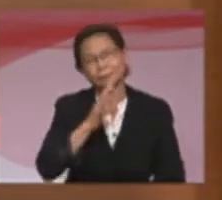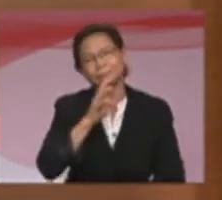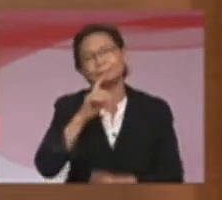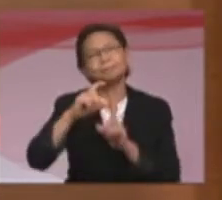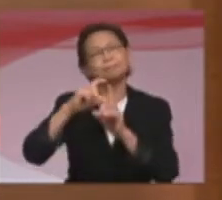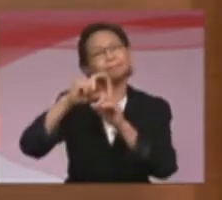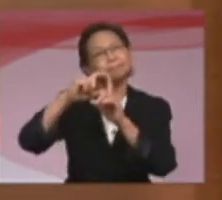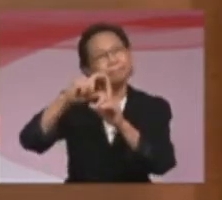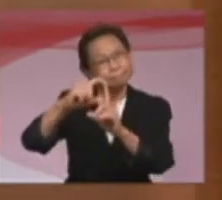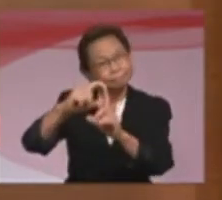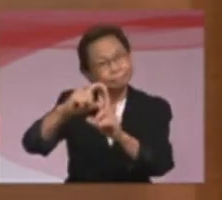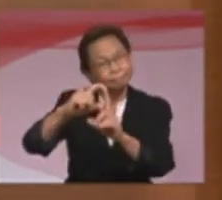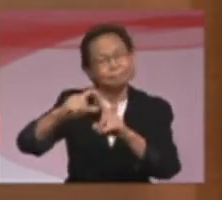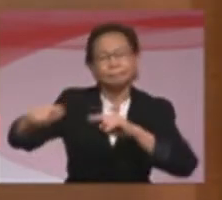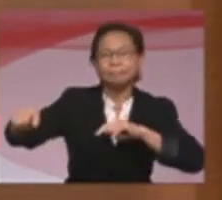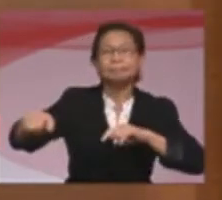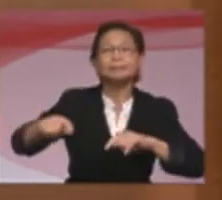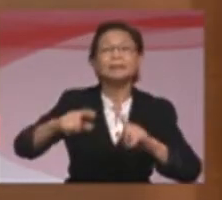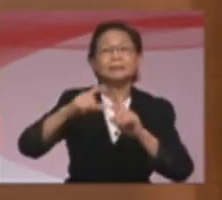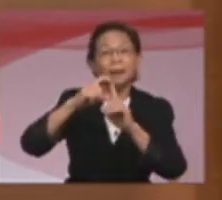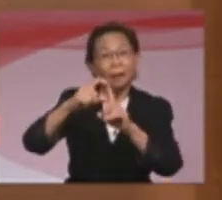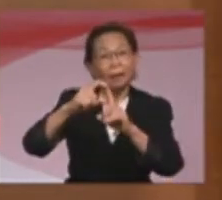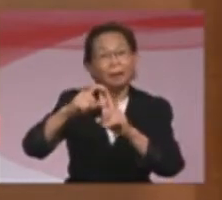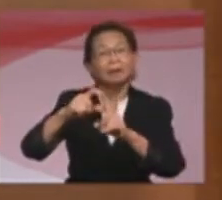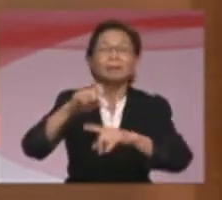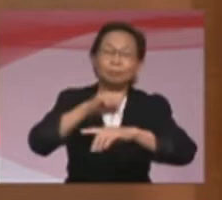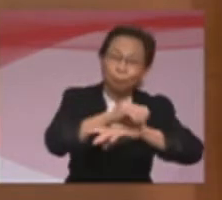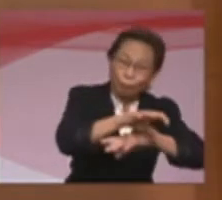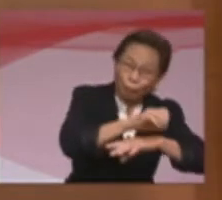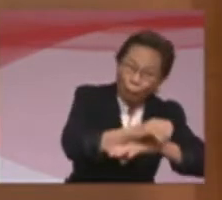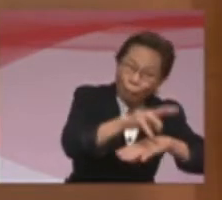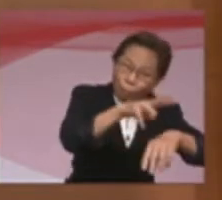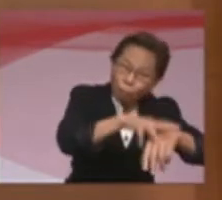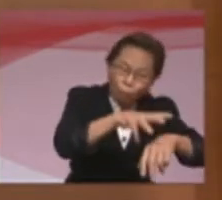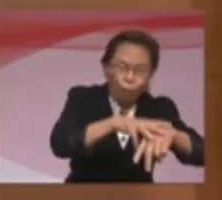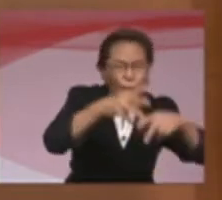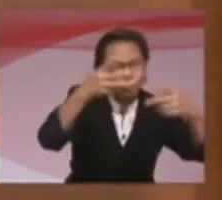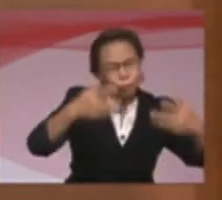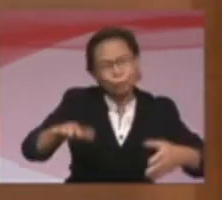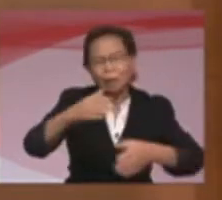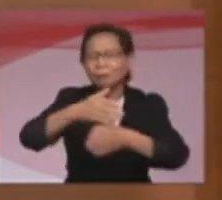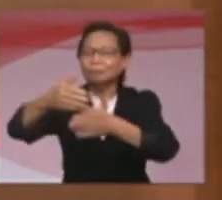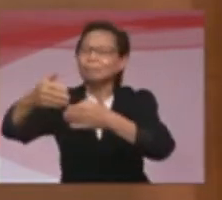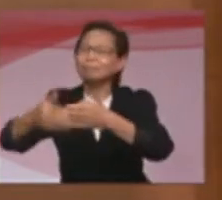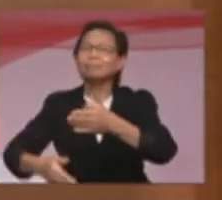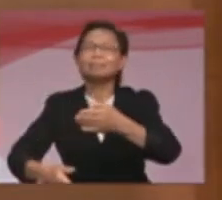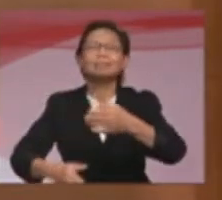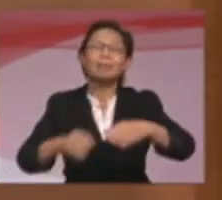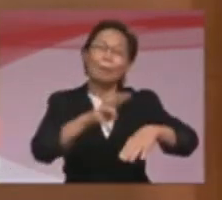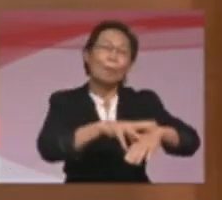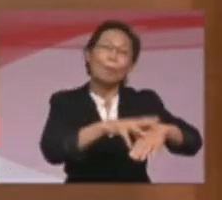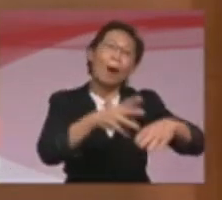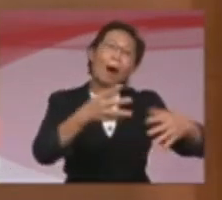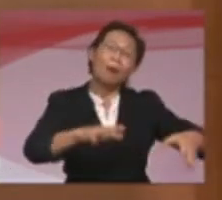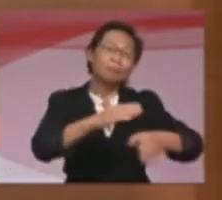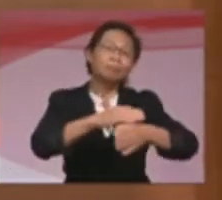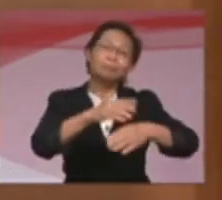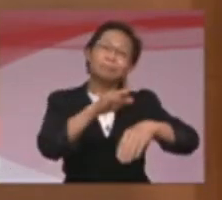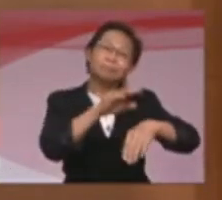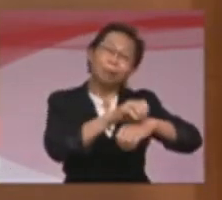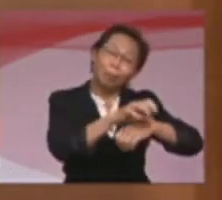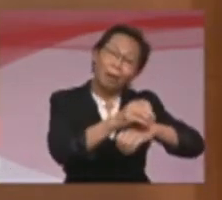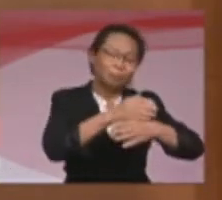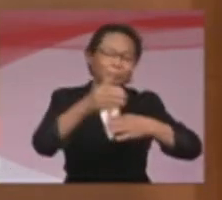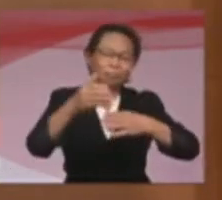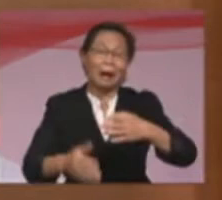bahawa tindakan menasihat dan memberi amaran telah pun berakhir dan pihak polis